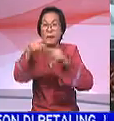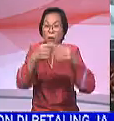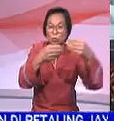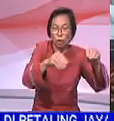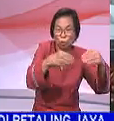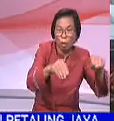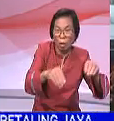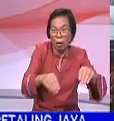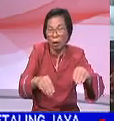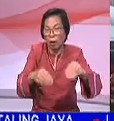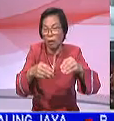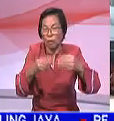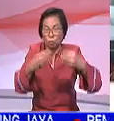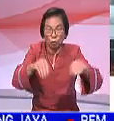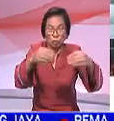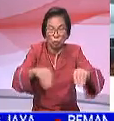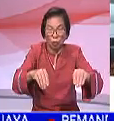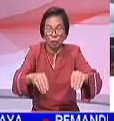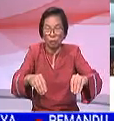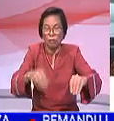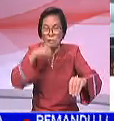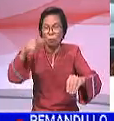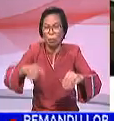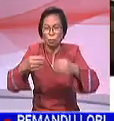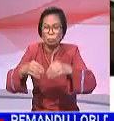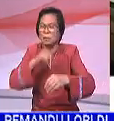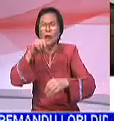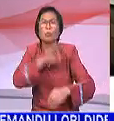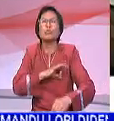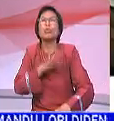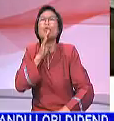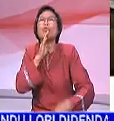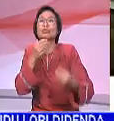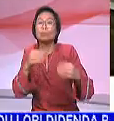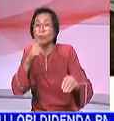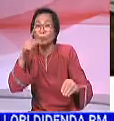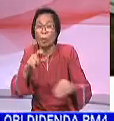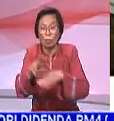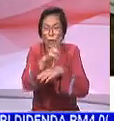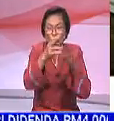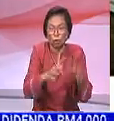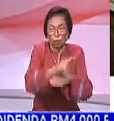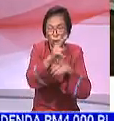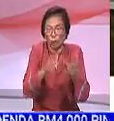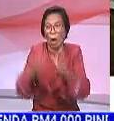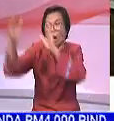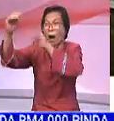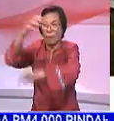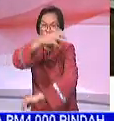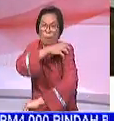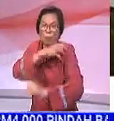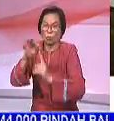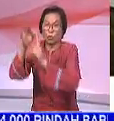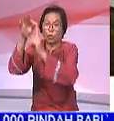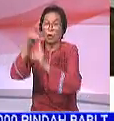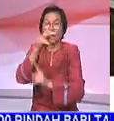jual dengan harga murah tak, tak ada untung, baik tak payah jual betul tak? Justru itu pengguna mengharapkan pihak berkuasa